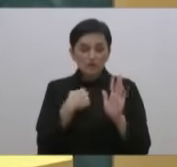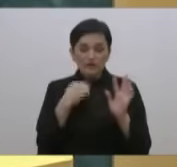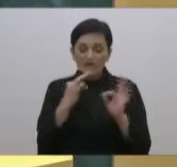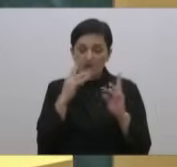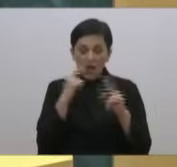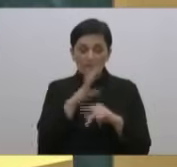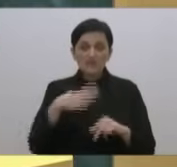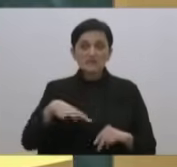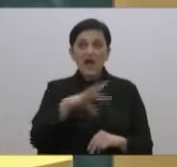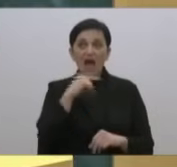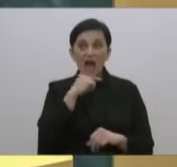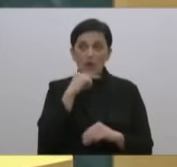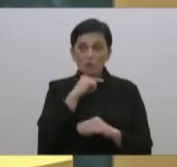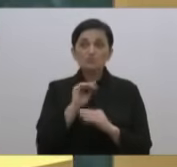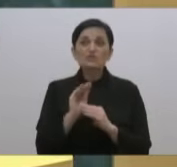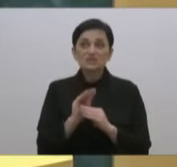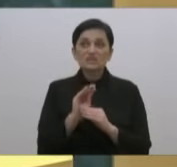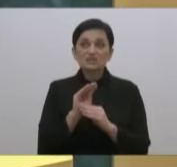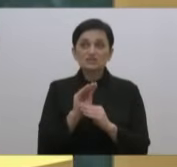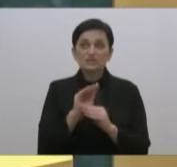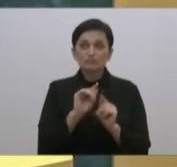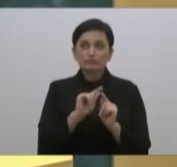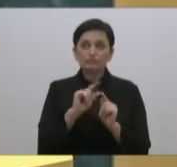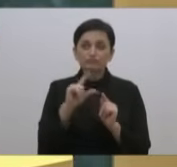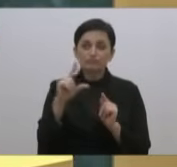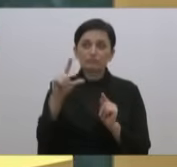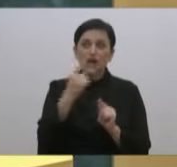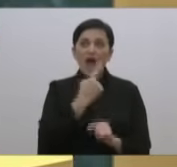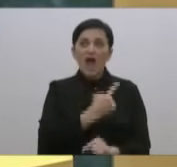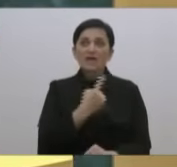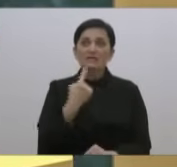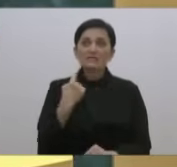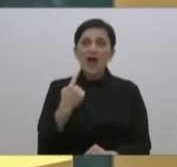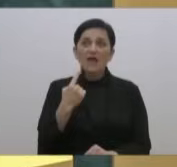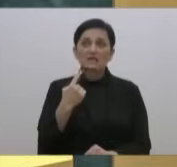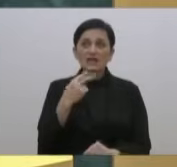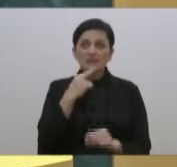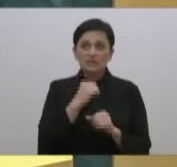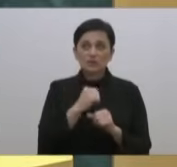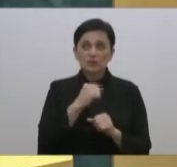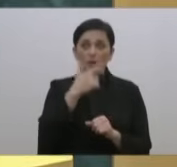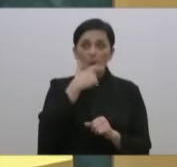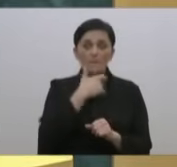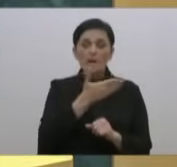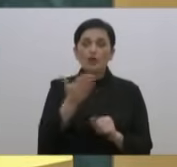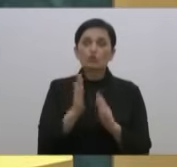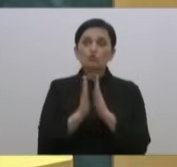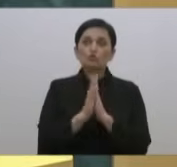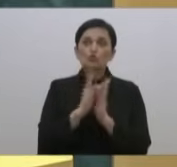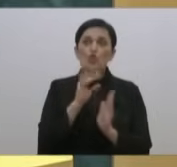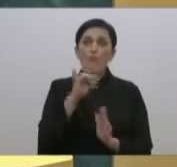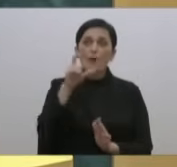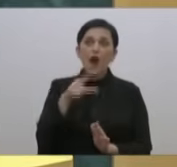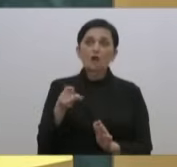გვეშლება. საქართველოს ეკონომიკა იზრდება და ერთადერთი რეცეპტი ბატონები აქ რეცეპტეს რომ თხოვდნენ